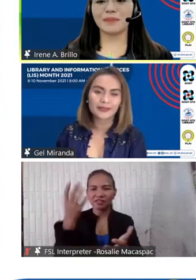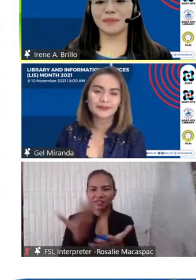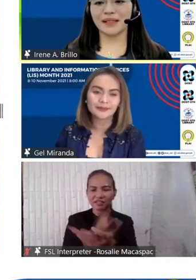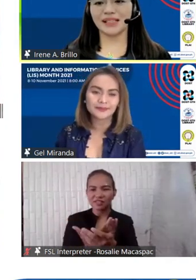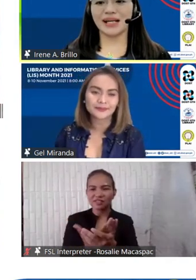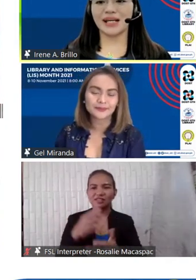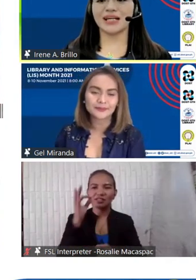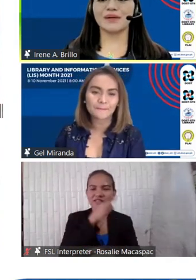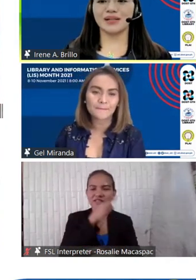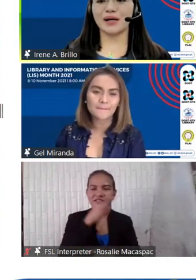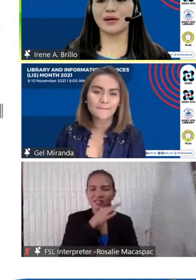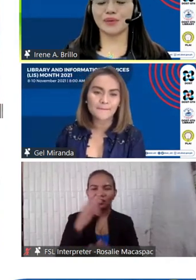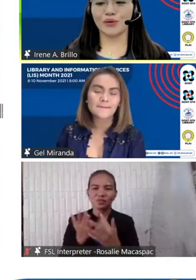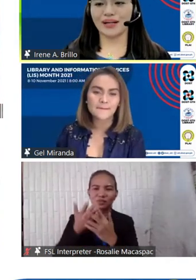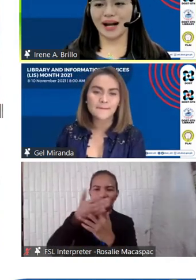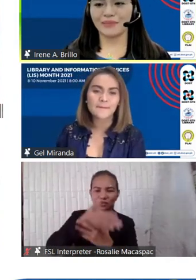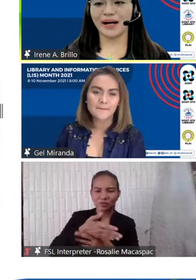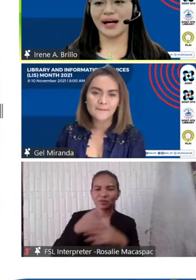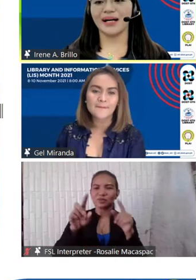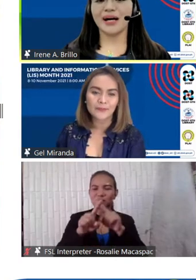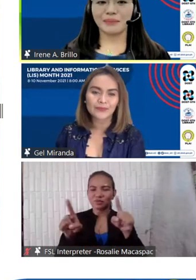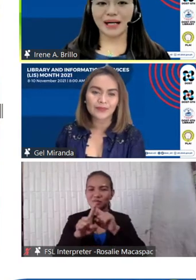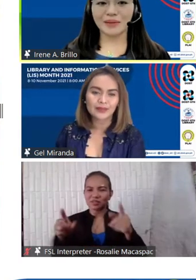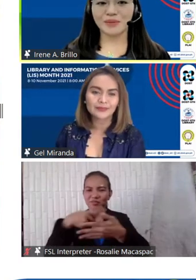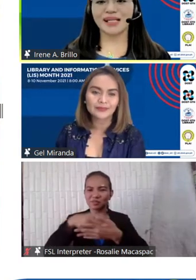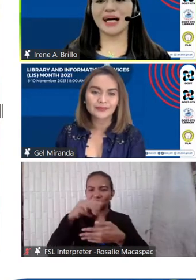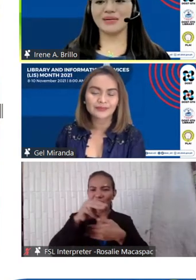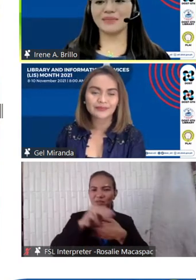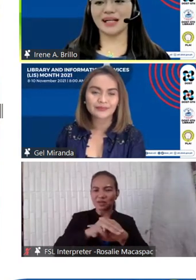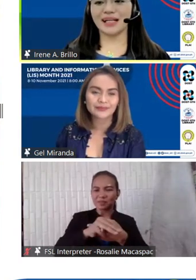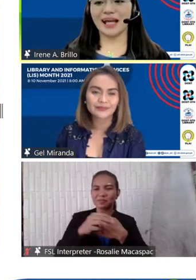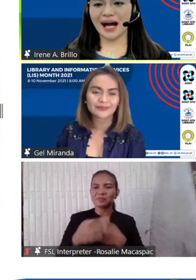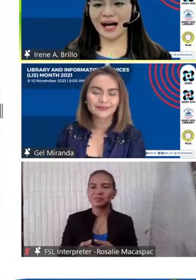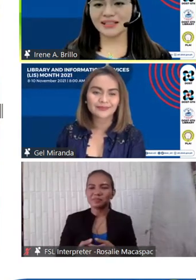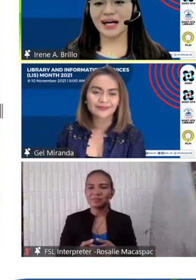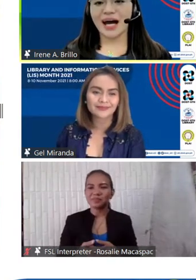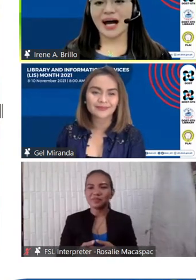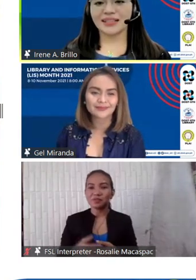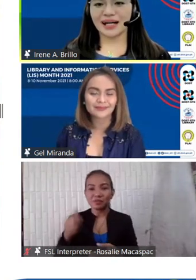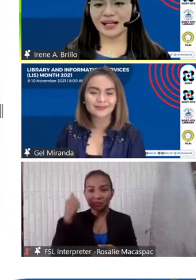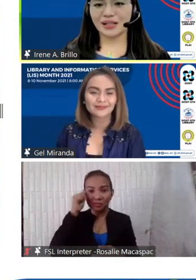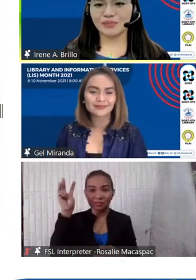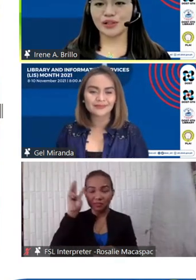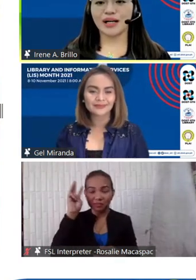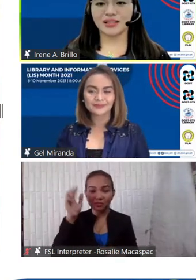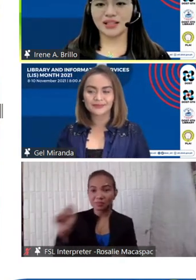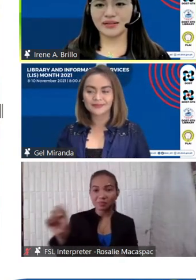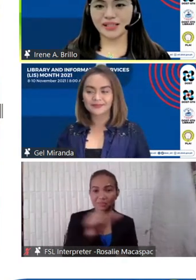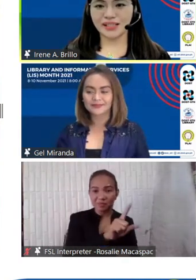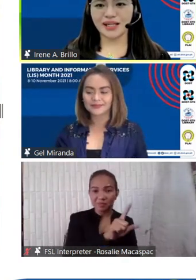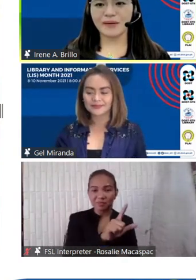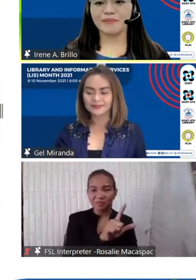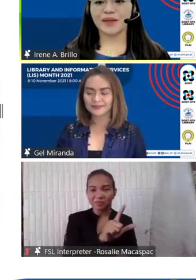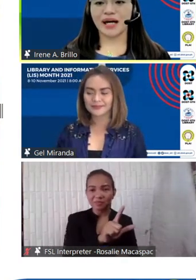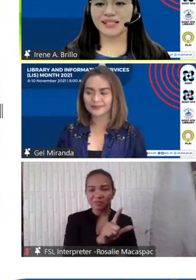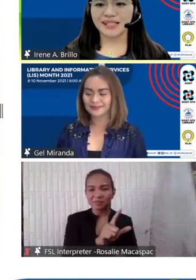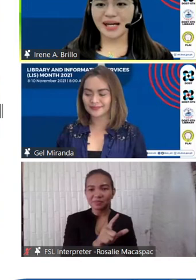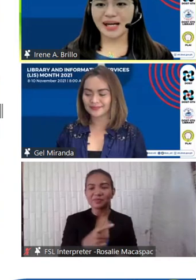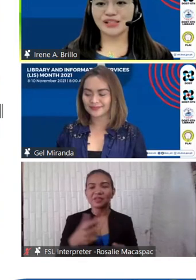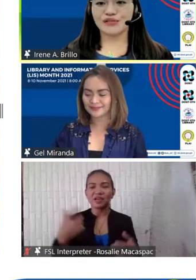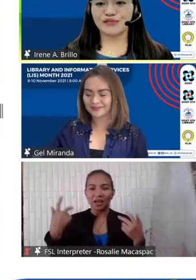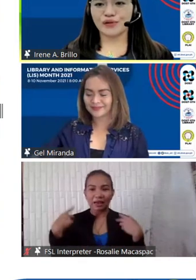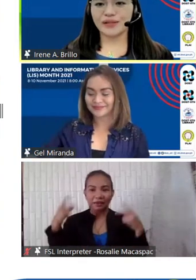sa pamamagitan ng iba't ibang programa. Para po sa kaalaman ng lahat, ang tagline po ng DOST